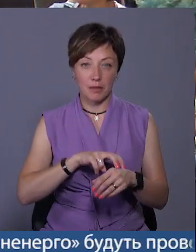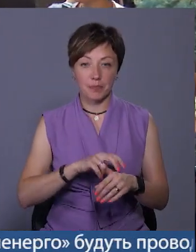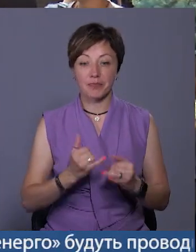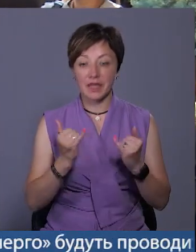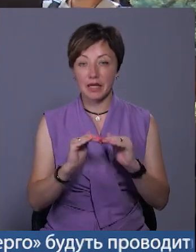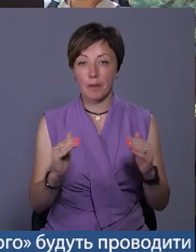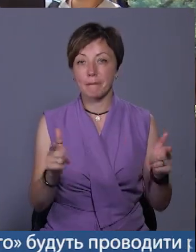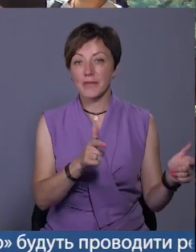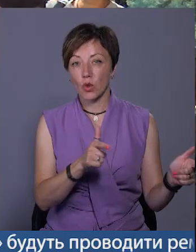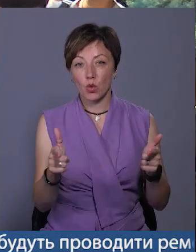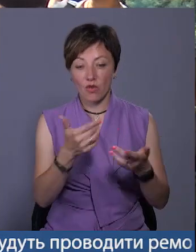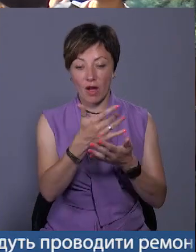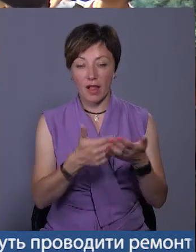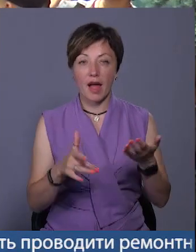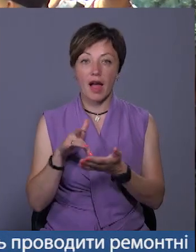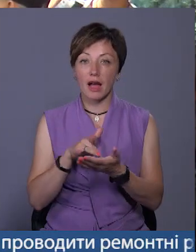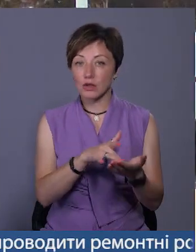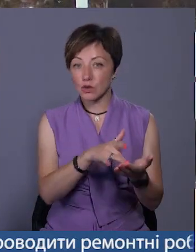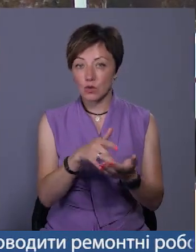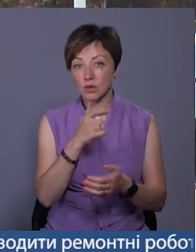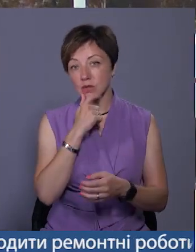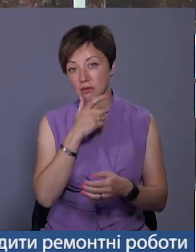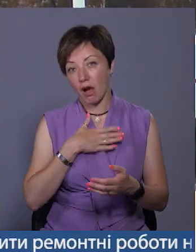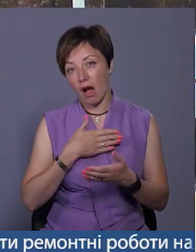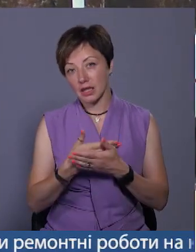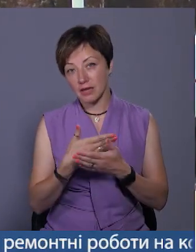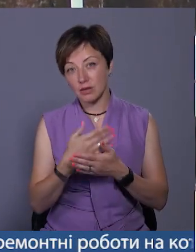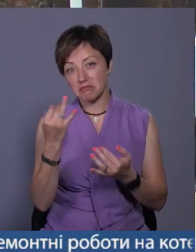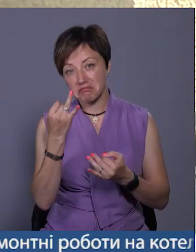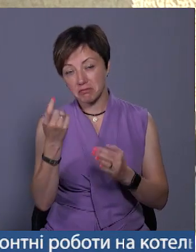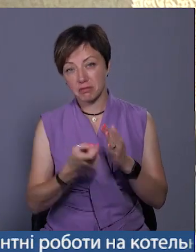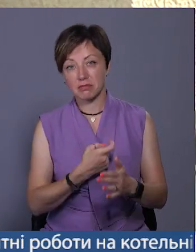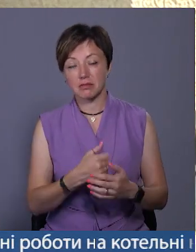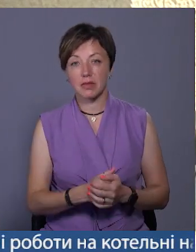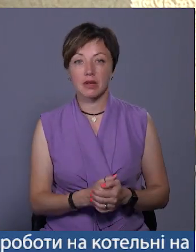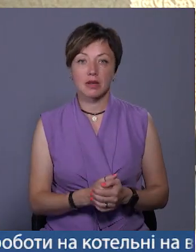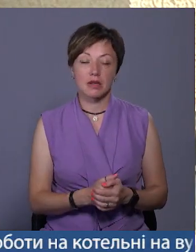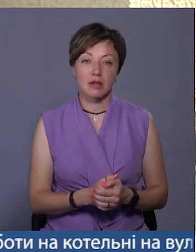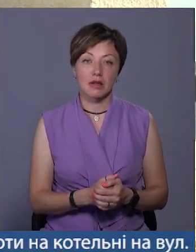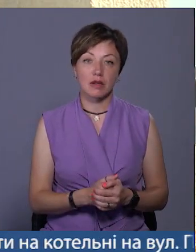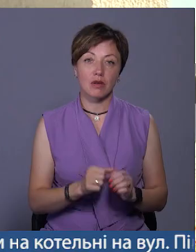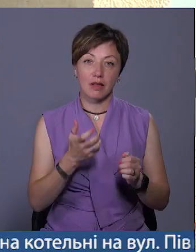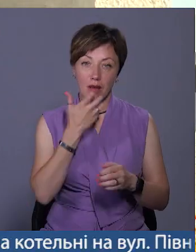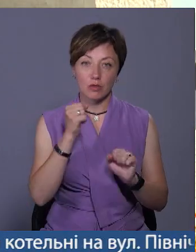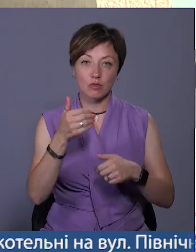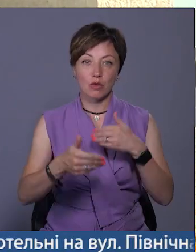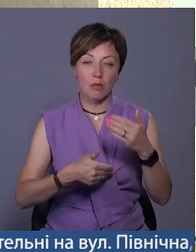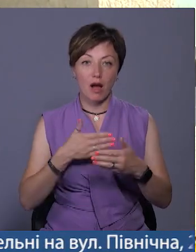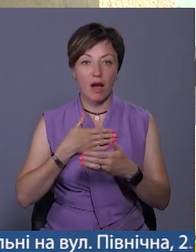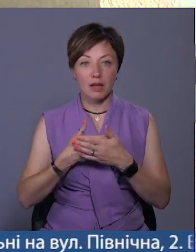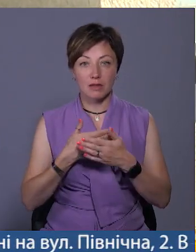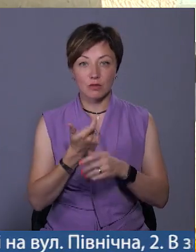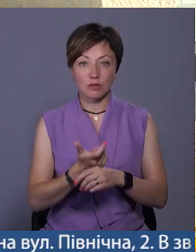дітей підготували низку екскурсій, аби подорож була активною та пізнавальною. Тепло, можна покупатись активно, можливо,